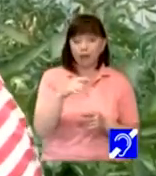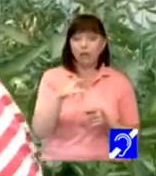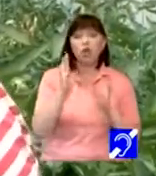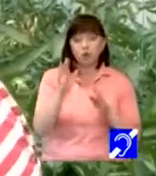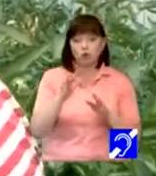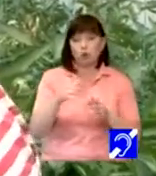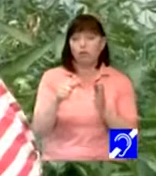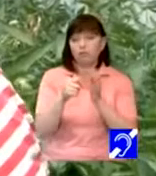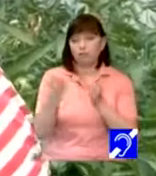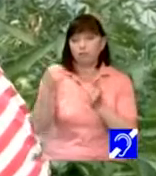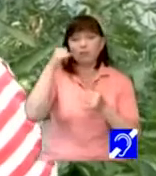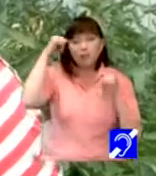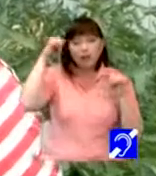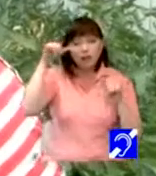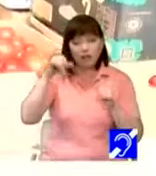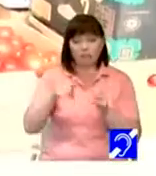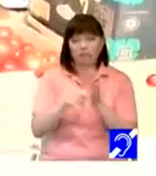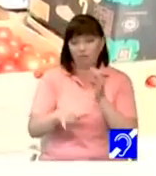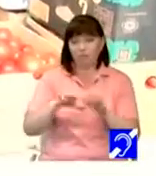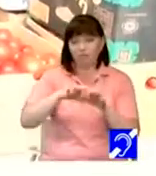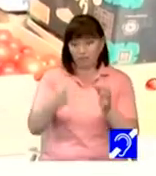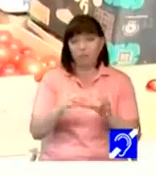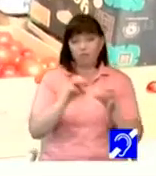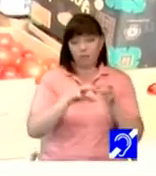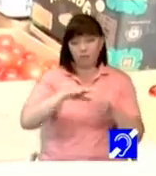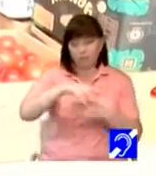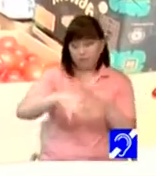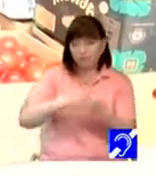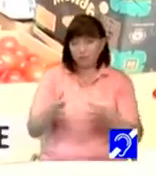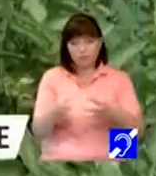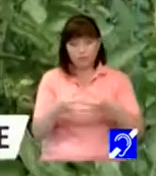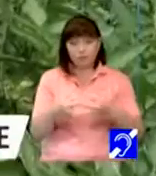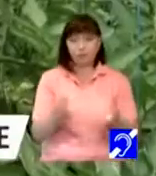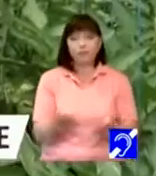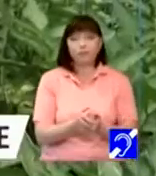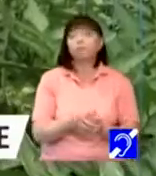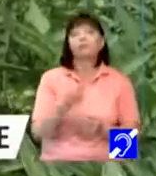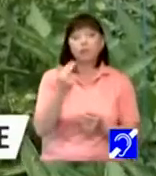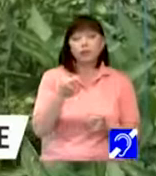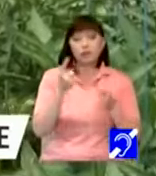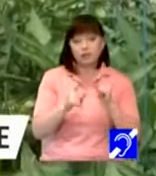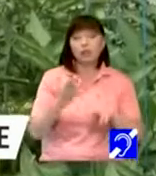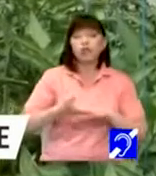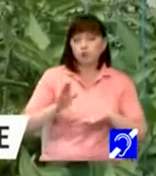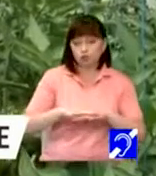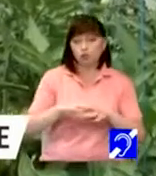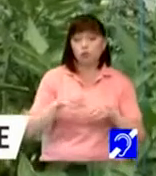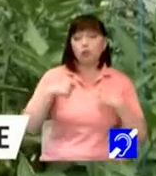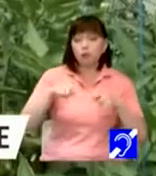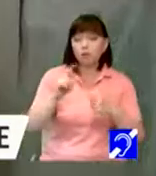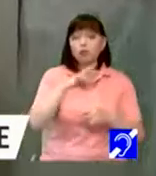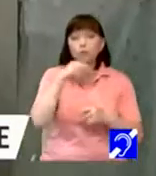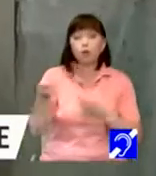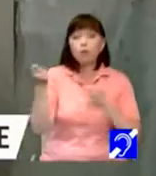gunoi, perigunoi la animale, băligari. Agricultorii fac cu greu față concurenței străine de pe piață. Multe legume sunt aduse de